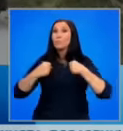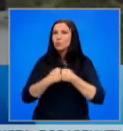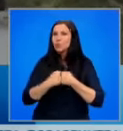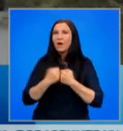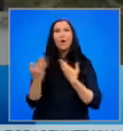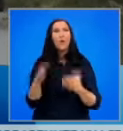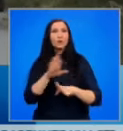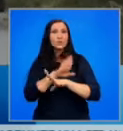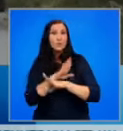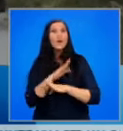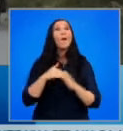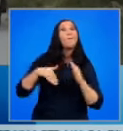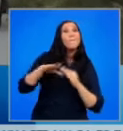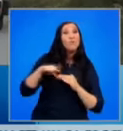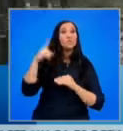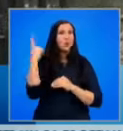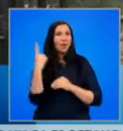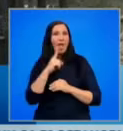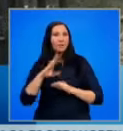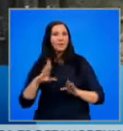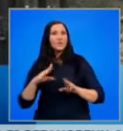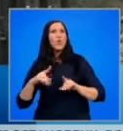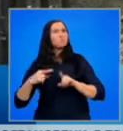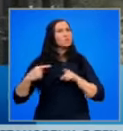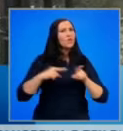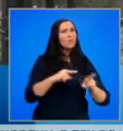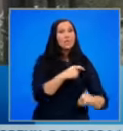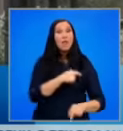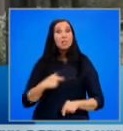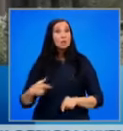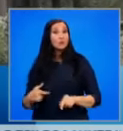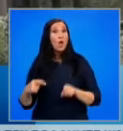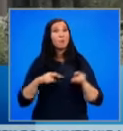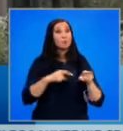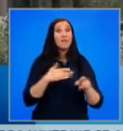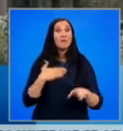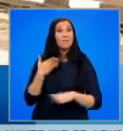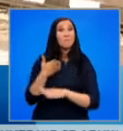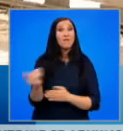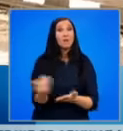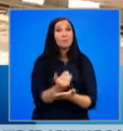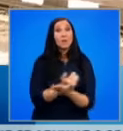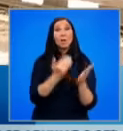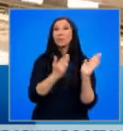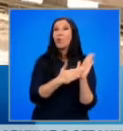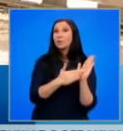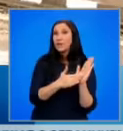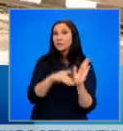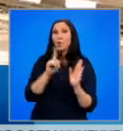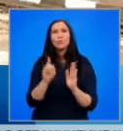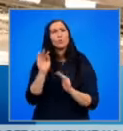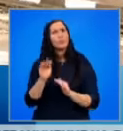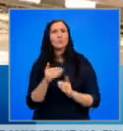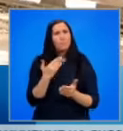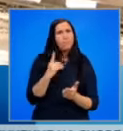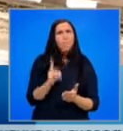когато загиналите са повече от един, единствено следователи от националното следствие имат право да събират доказателства, които да бъдат годни